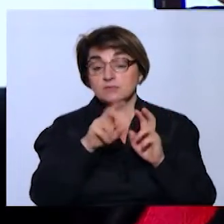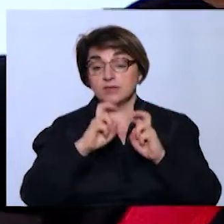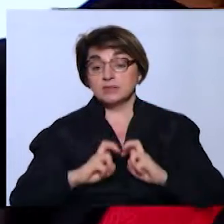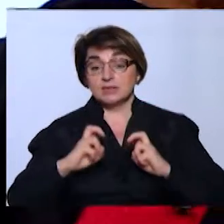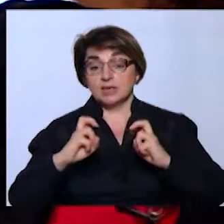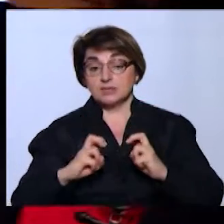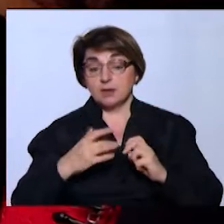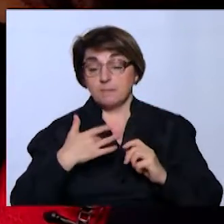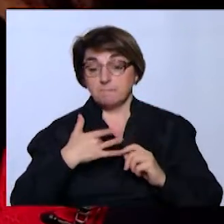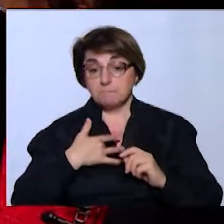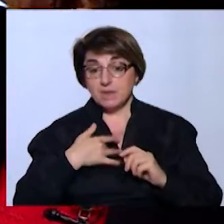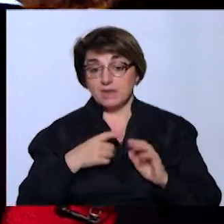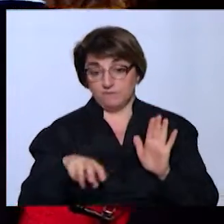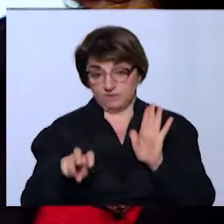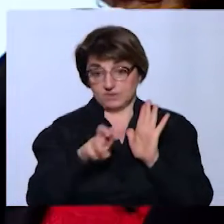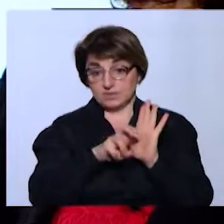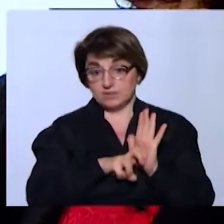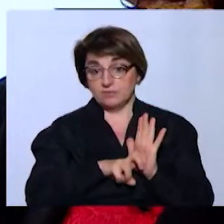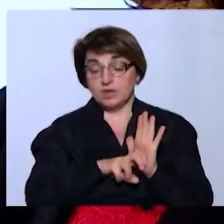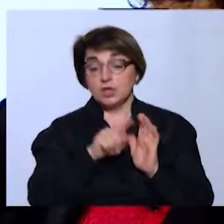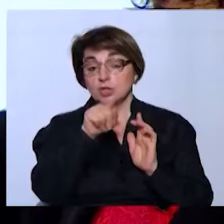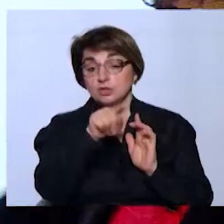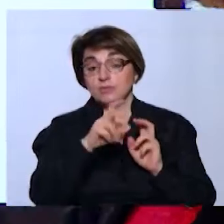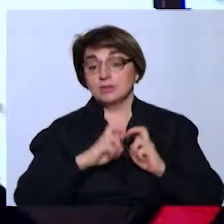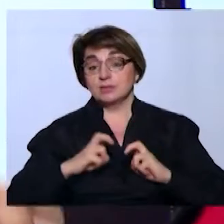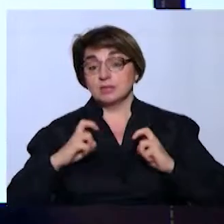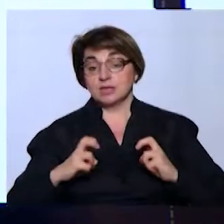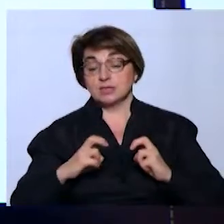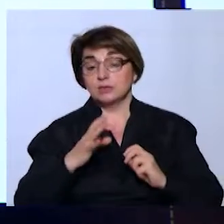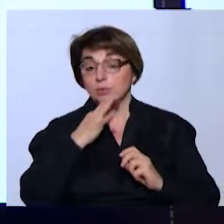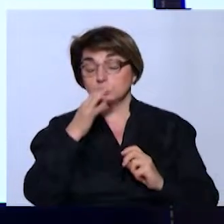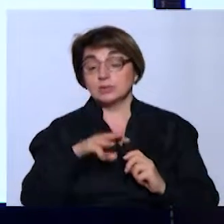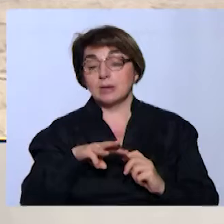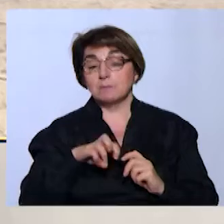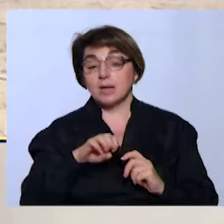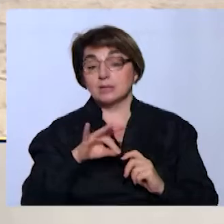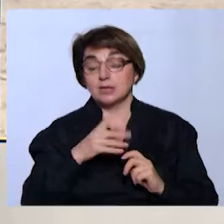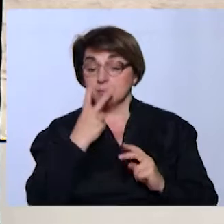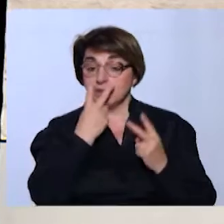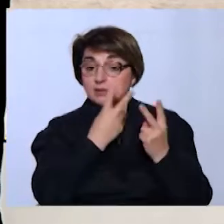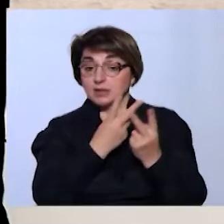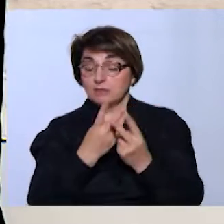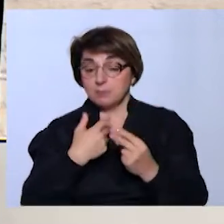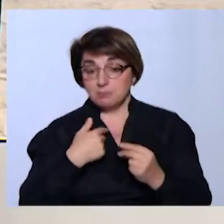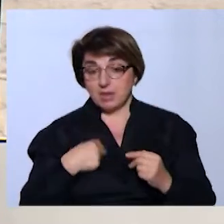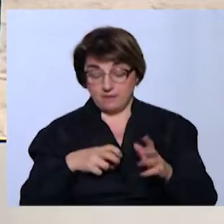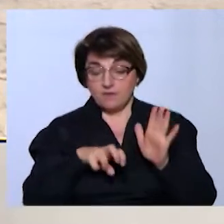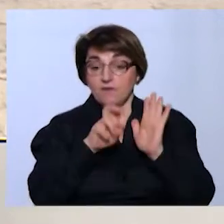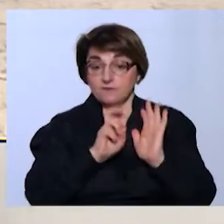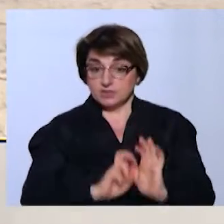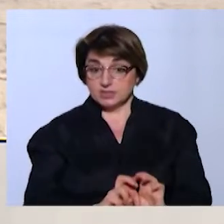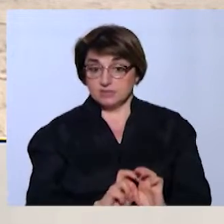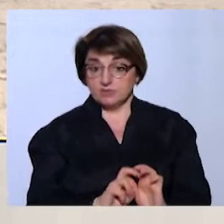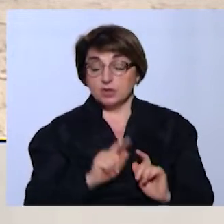დასხედით. მე ვზივარ. თქვენ დასხედით, თქვა მარიანამ. დავაკვირდეთ, ვსივარ,